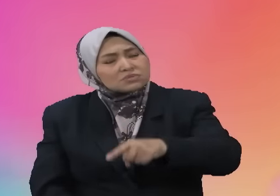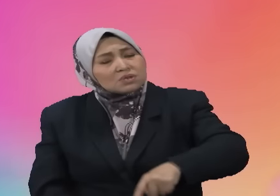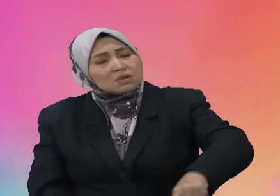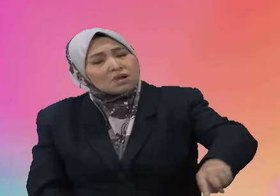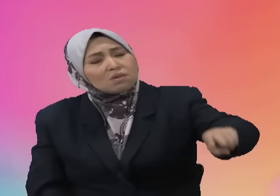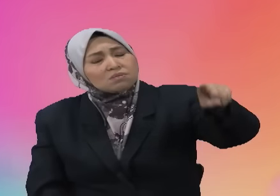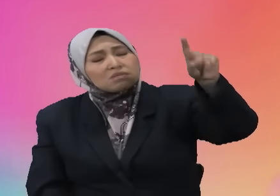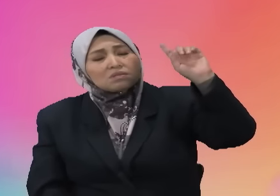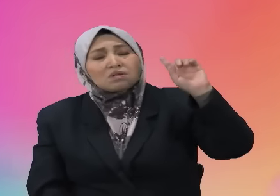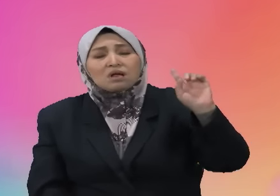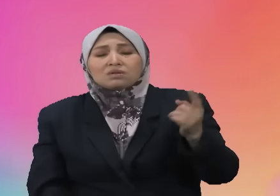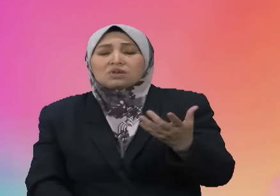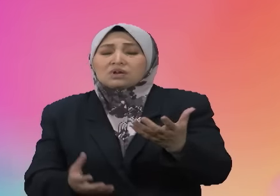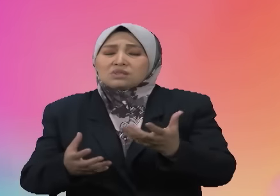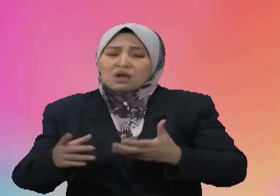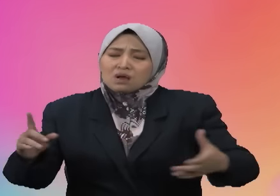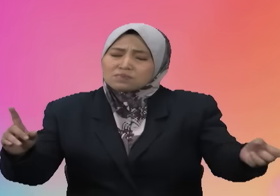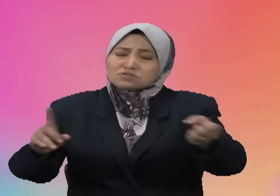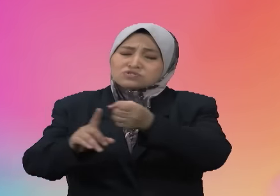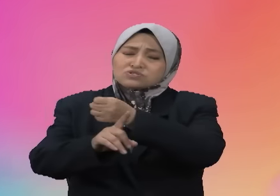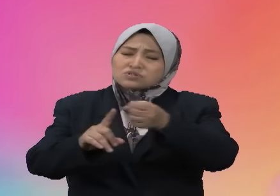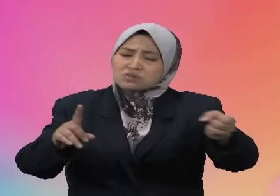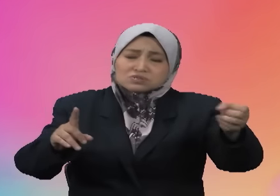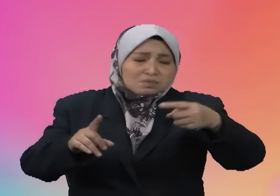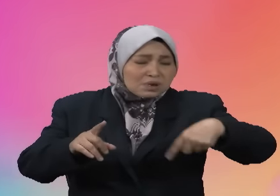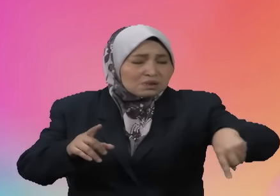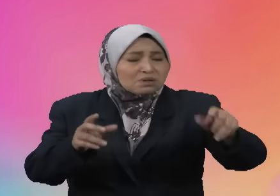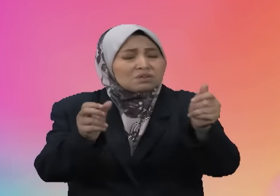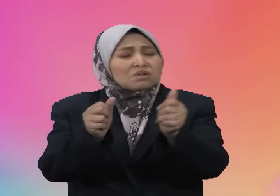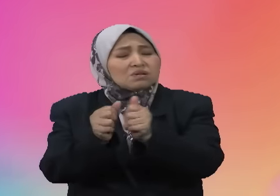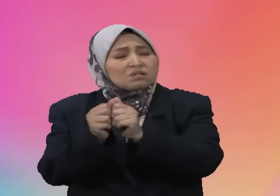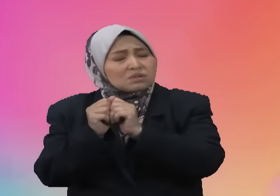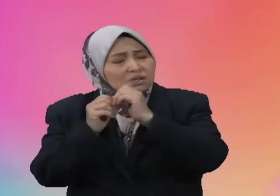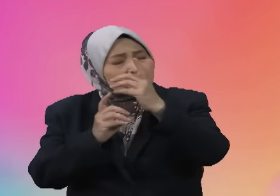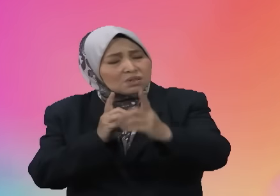innama yuriidullahu Ay